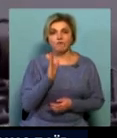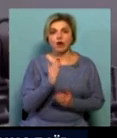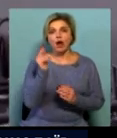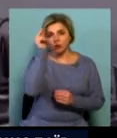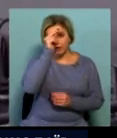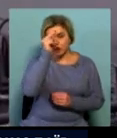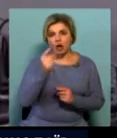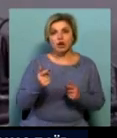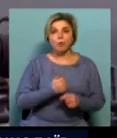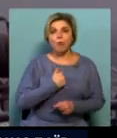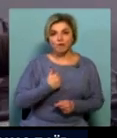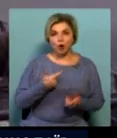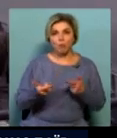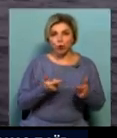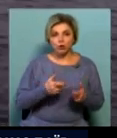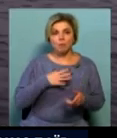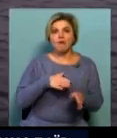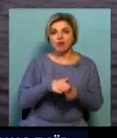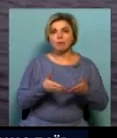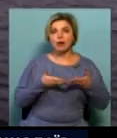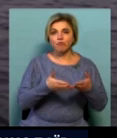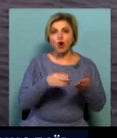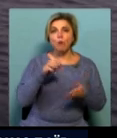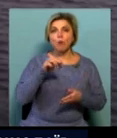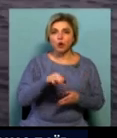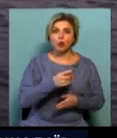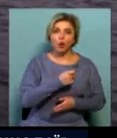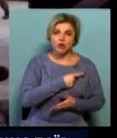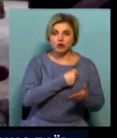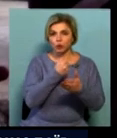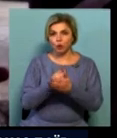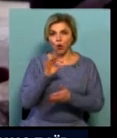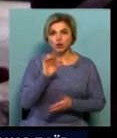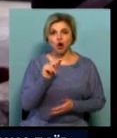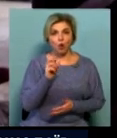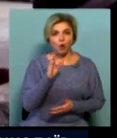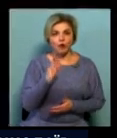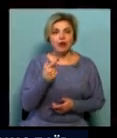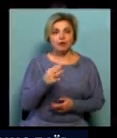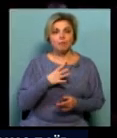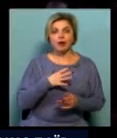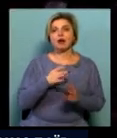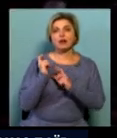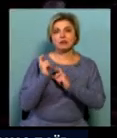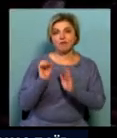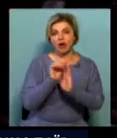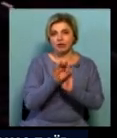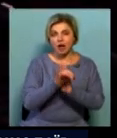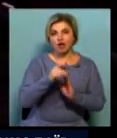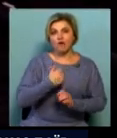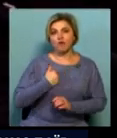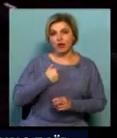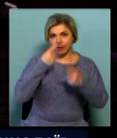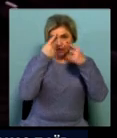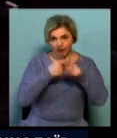навчально-бойової підготовки здійснив вихід в море із порту Одеса до порту Очаків, де на борт корабля завантажили військову техніку та